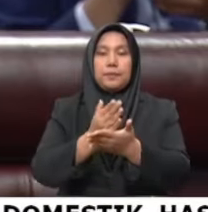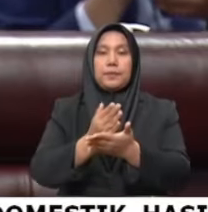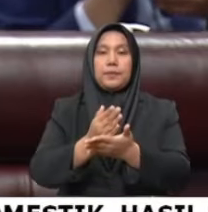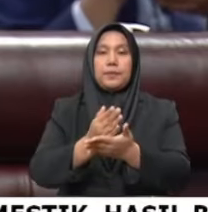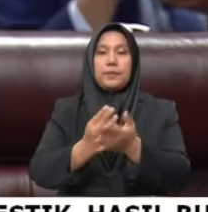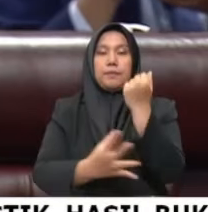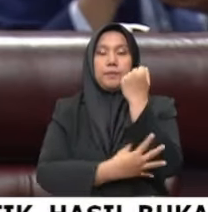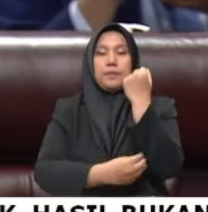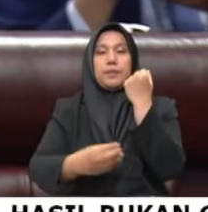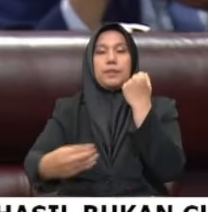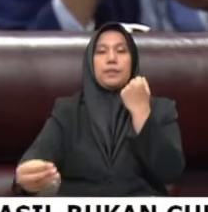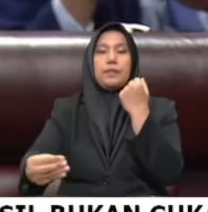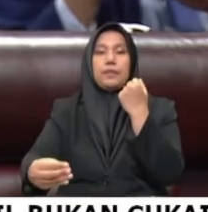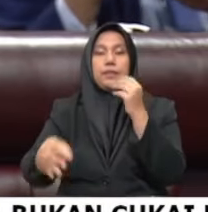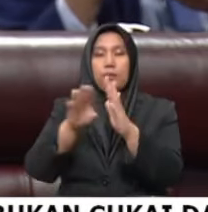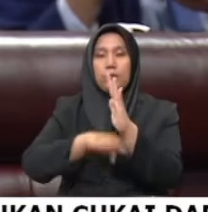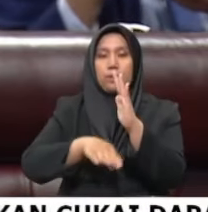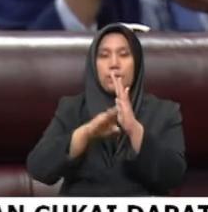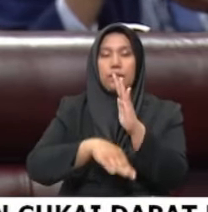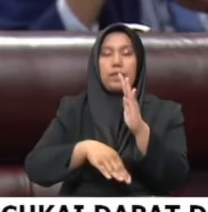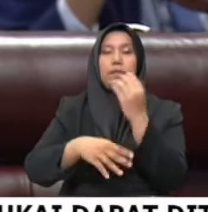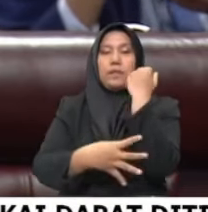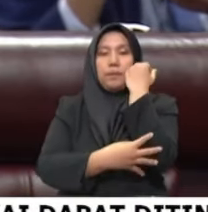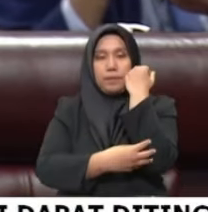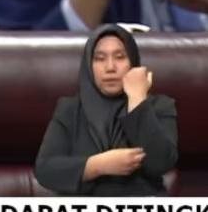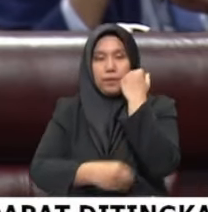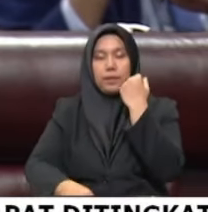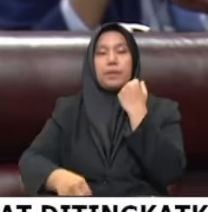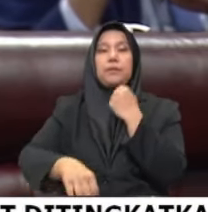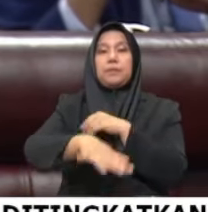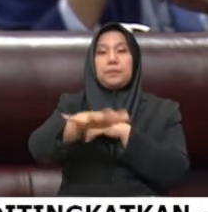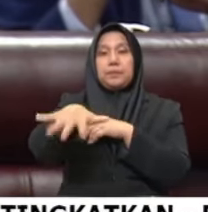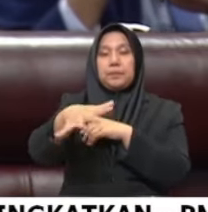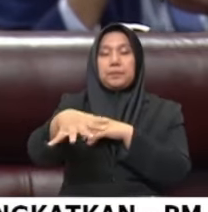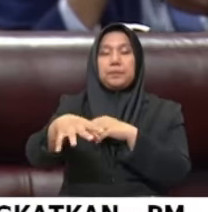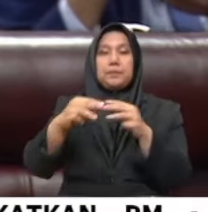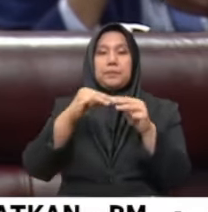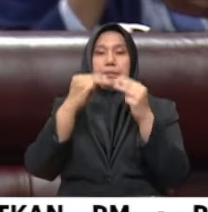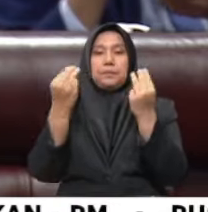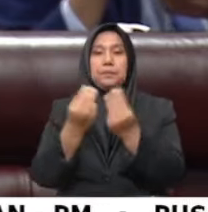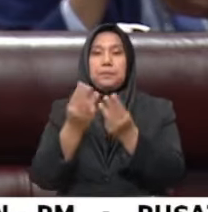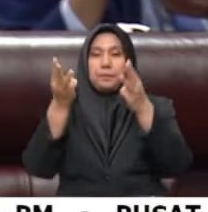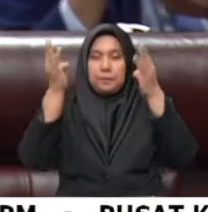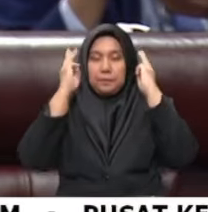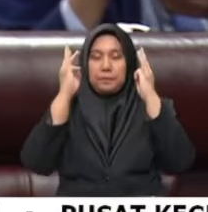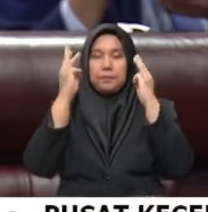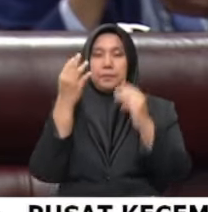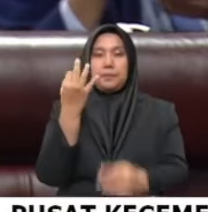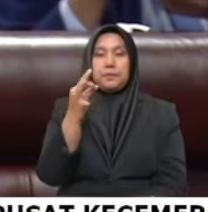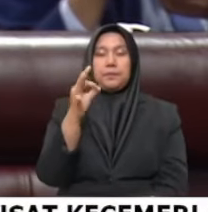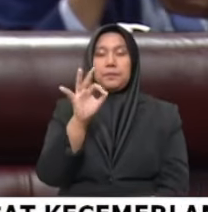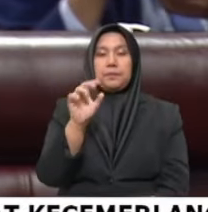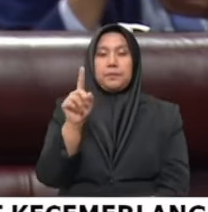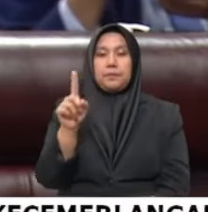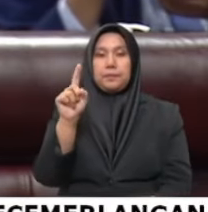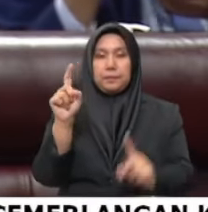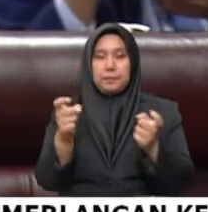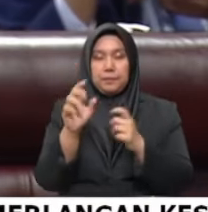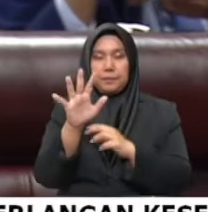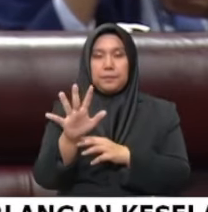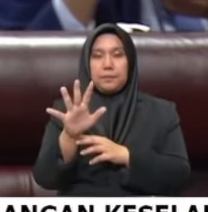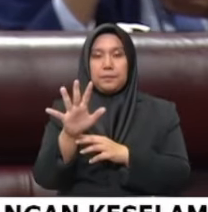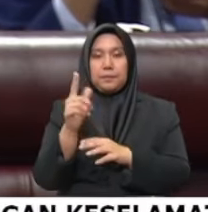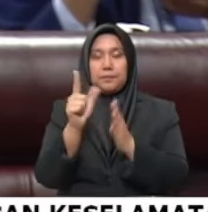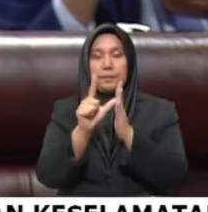dan mengurangkan kadar kemiskinan di kalangan masyarakat orang asli. Sungguh pun Perkara 91-5 Perlembagaan Persekutuan